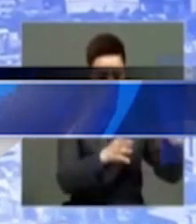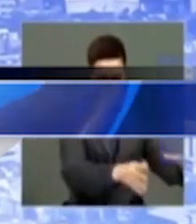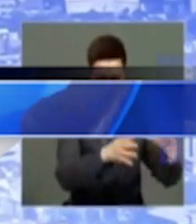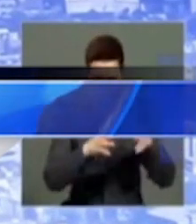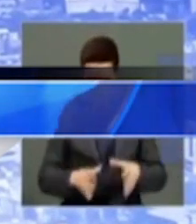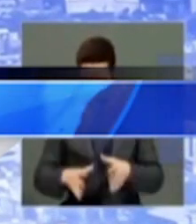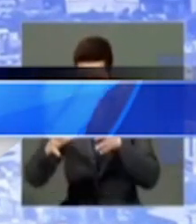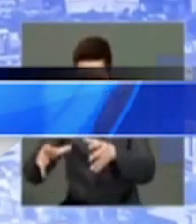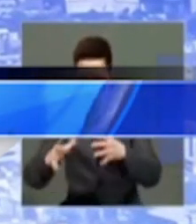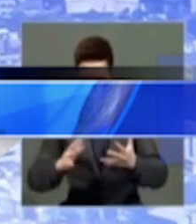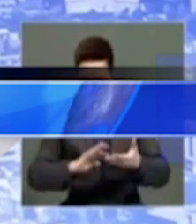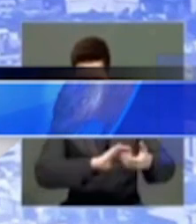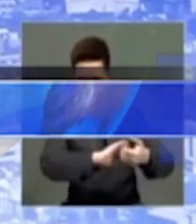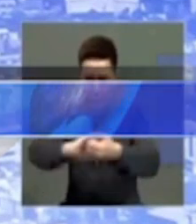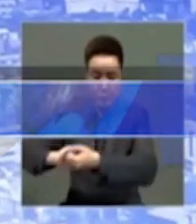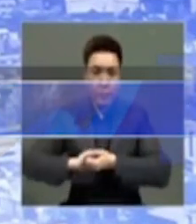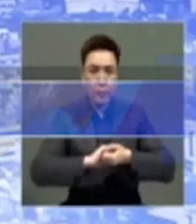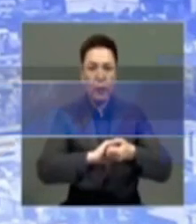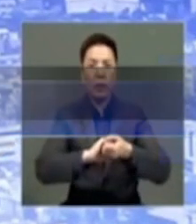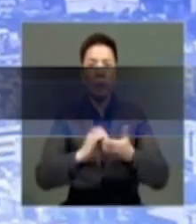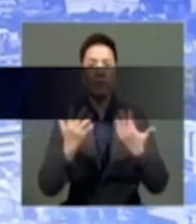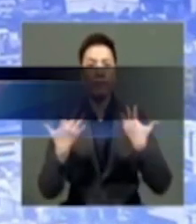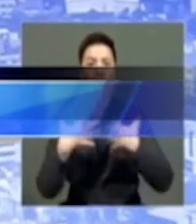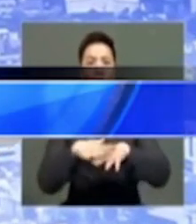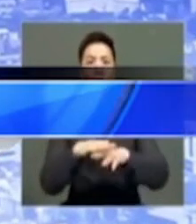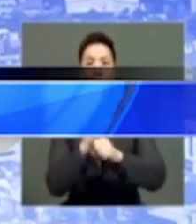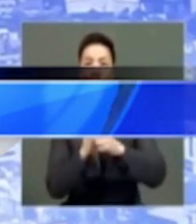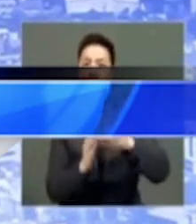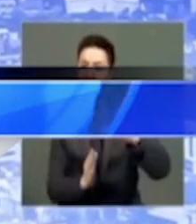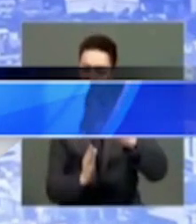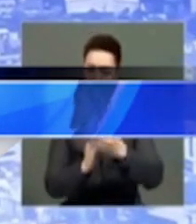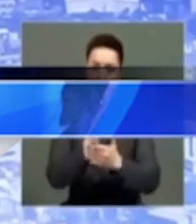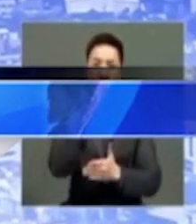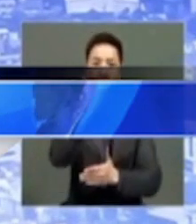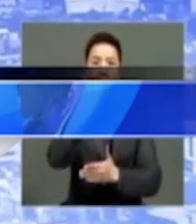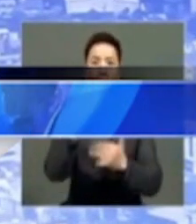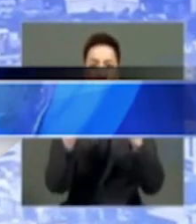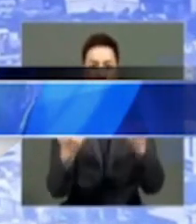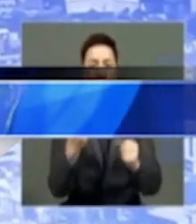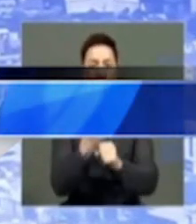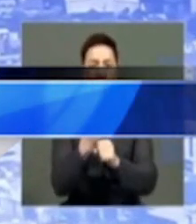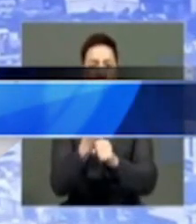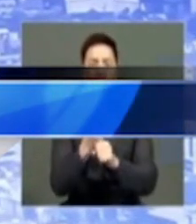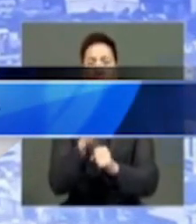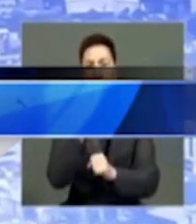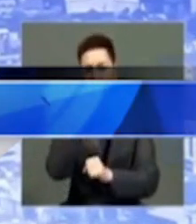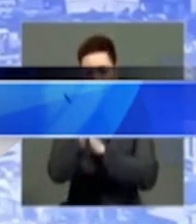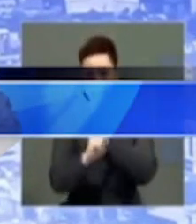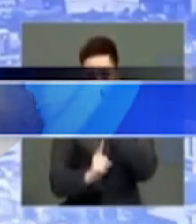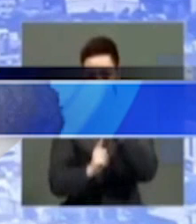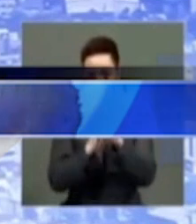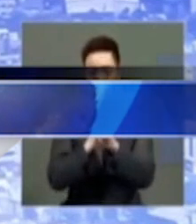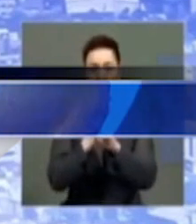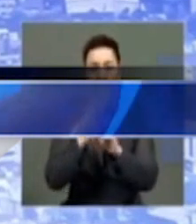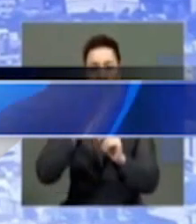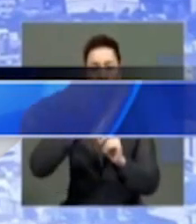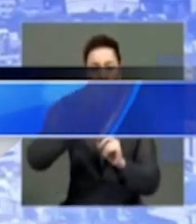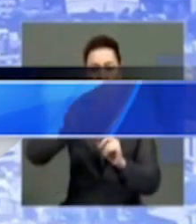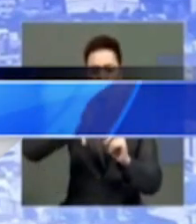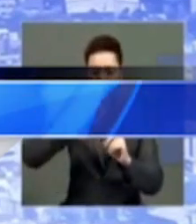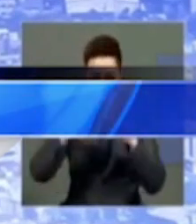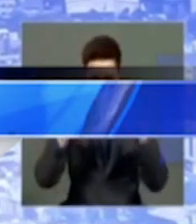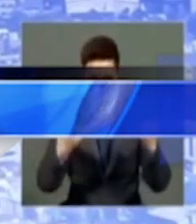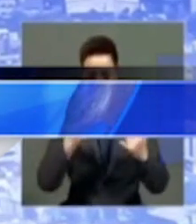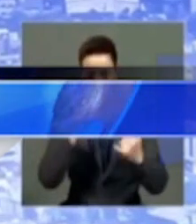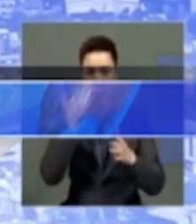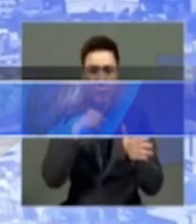ค่อนข้างมากนะคะแต่อย่างไรก็ตามในกระบวนการค้นหาเชิงรุกหากจะให้หมดไปต้องปูพรมมากขึ้นและตัวเลขจะสูงก่อนล